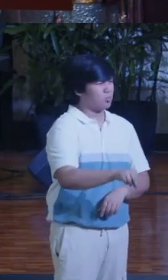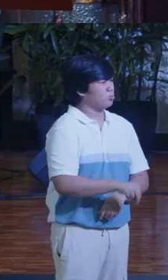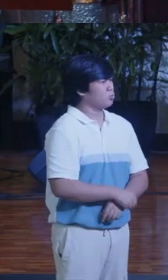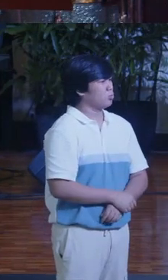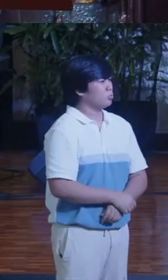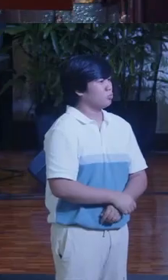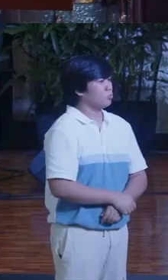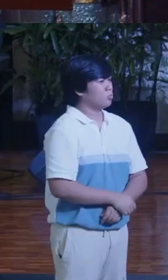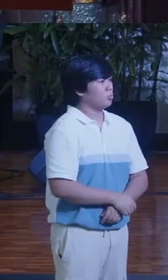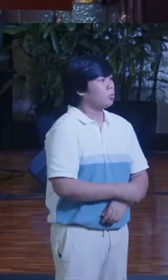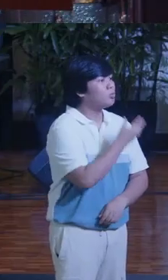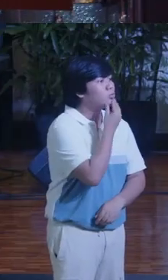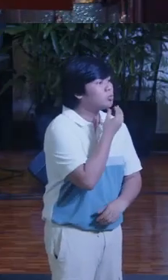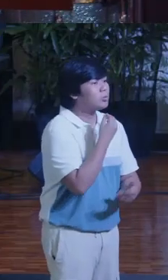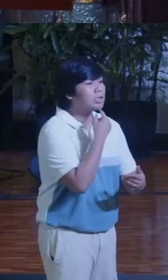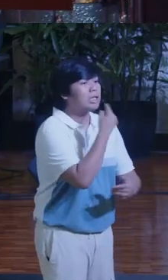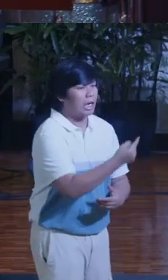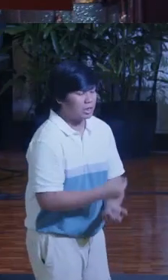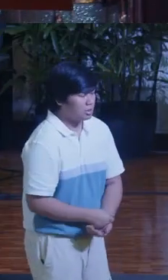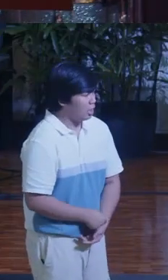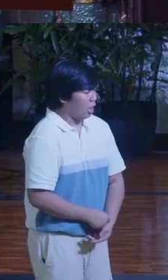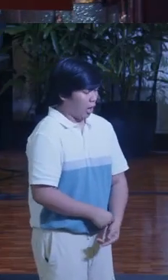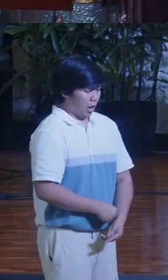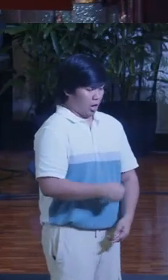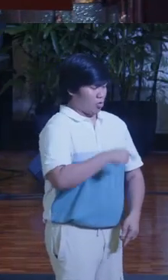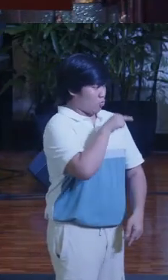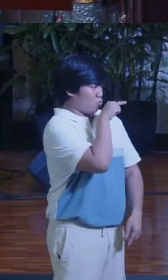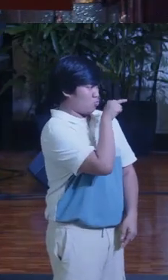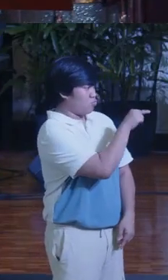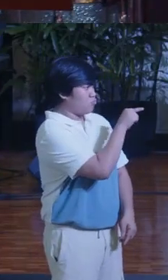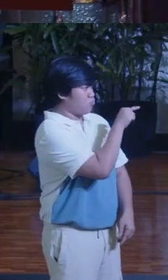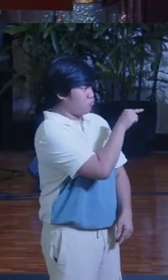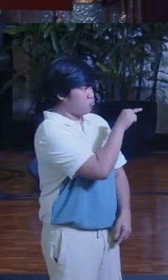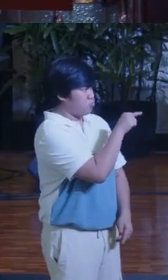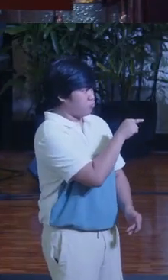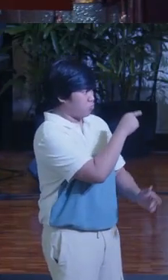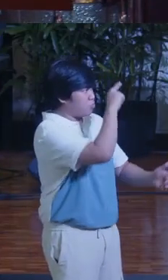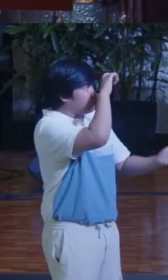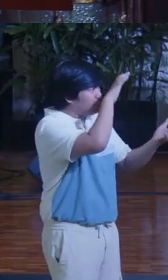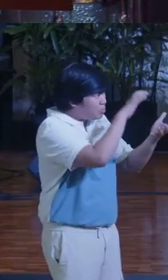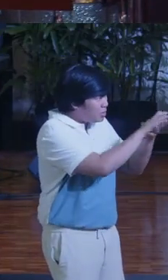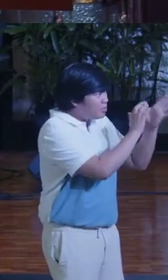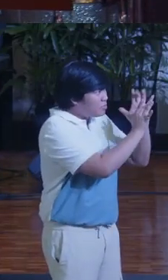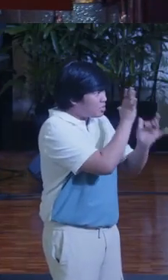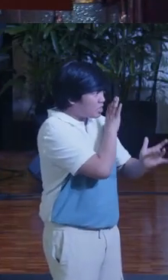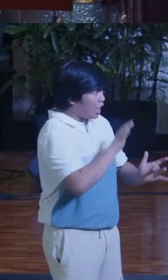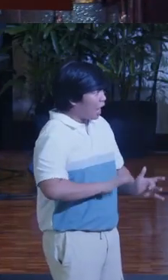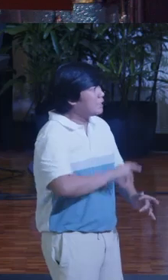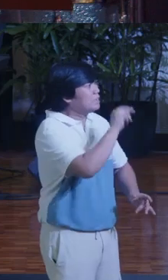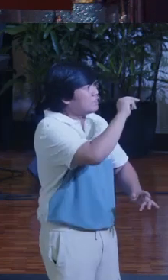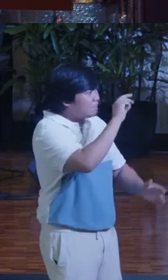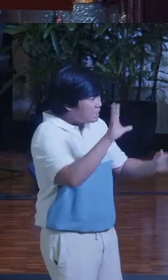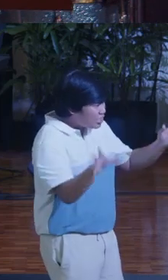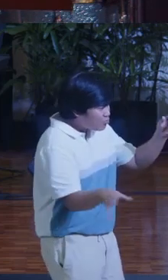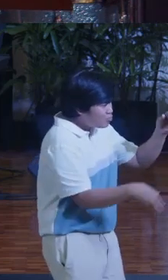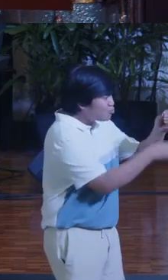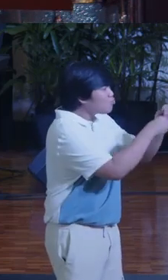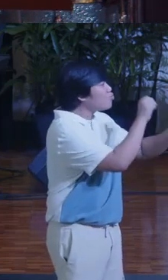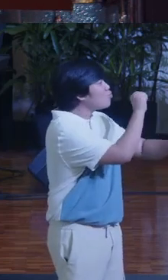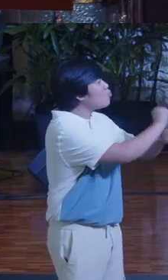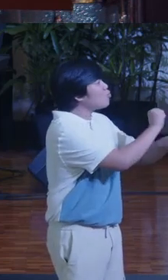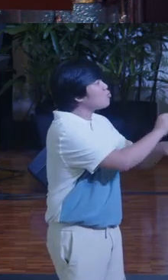ninyo, bukod sa pananampalataya kay Jesucristo, kailangan plus